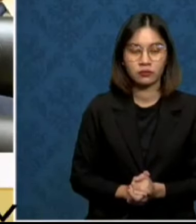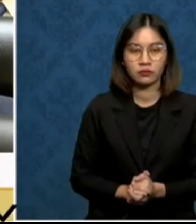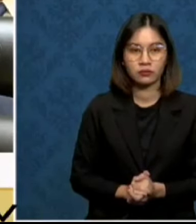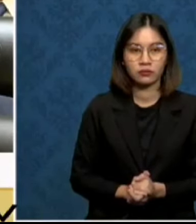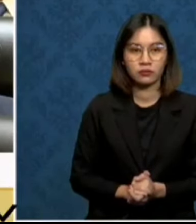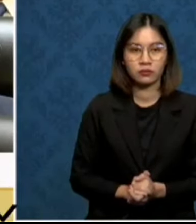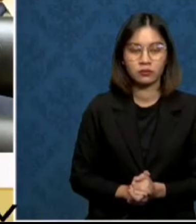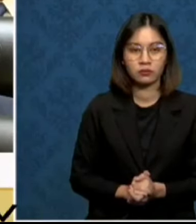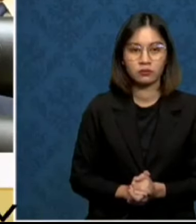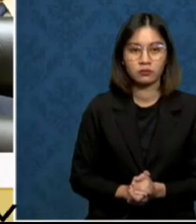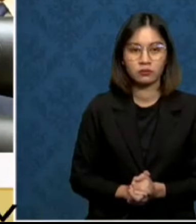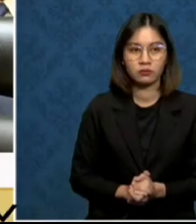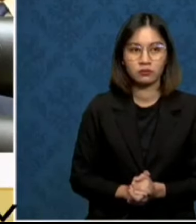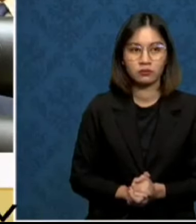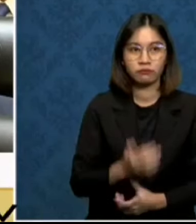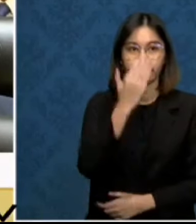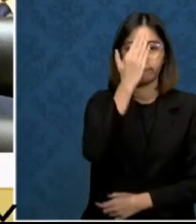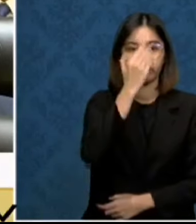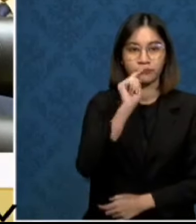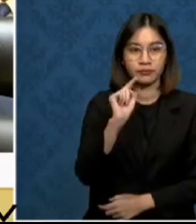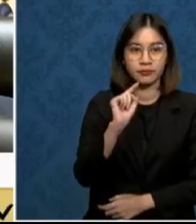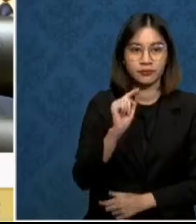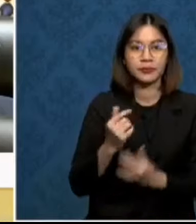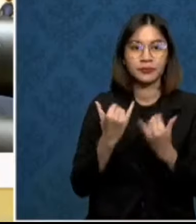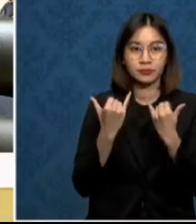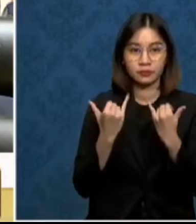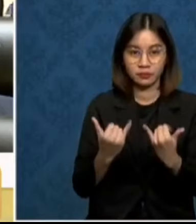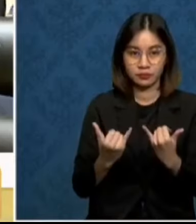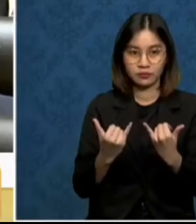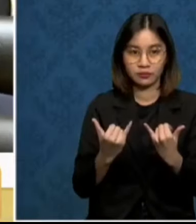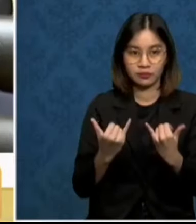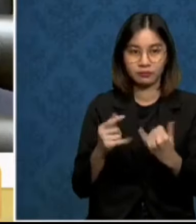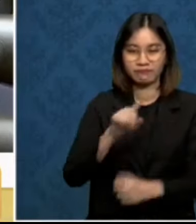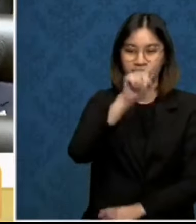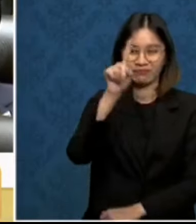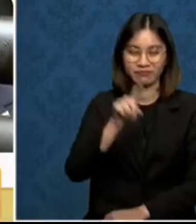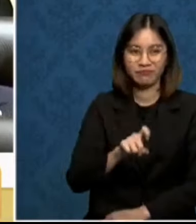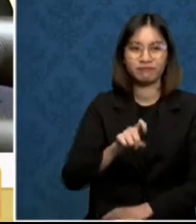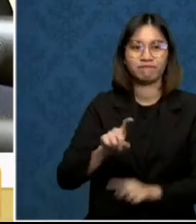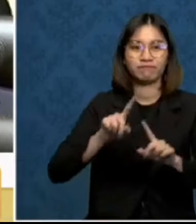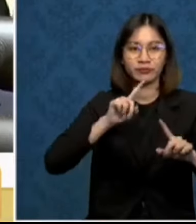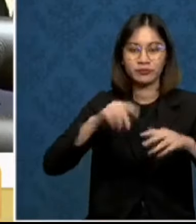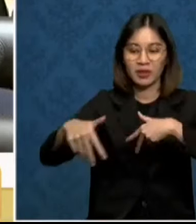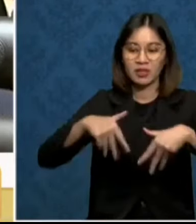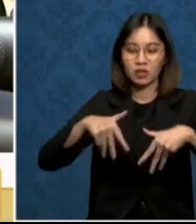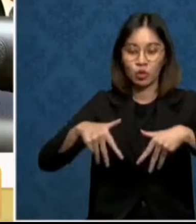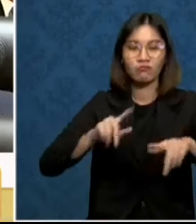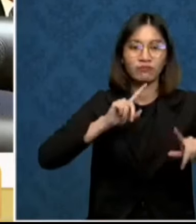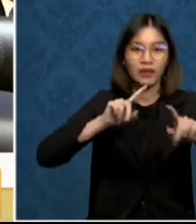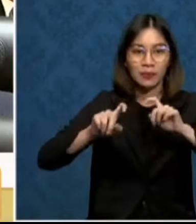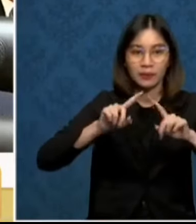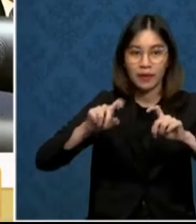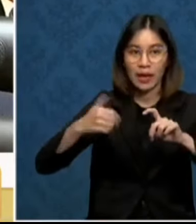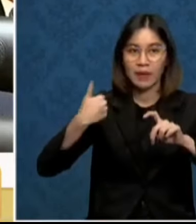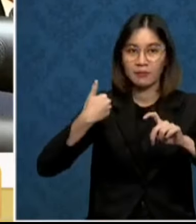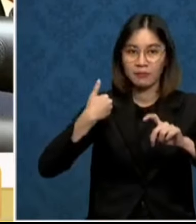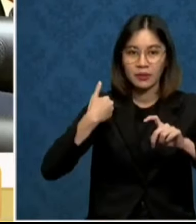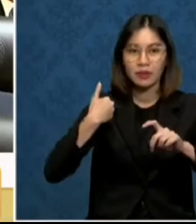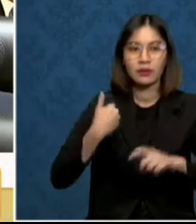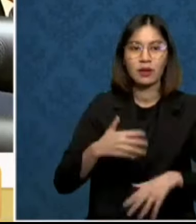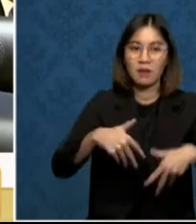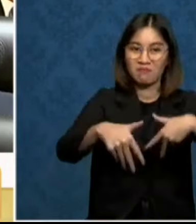ขาดเพราะจนวันนี้ยังมีคำถามเดิมๆจากประชาชนเพราะ